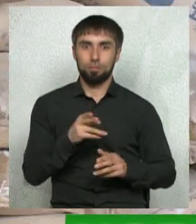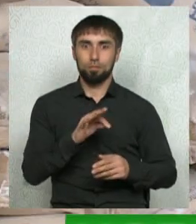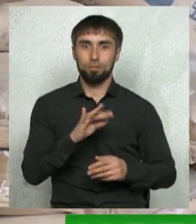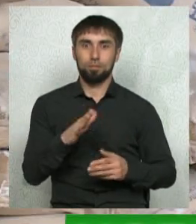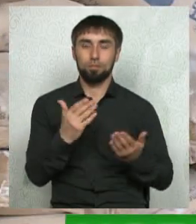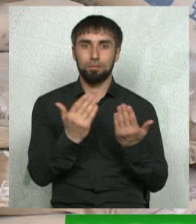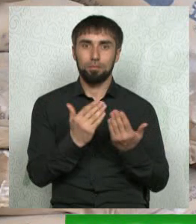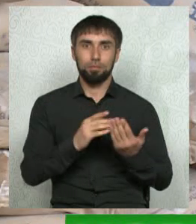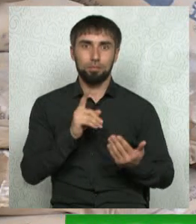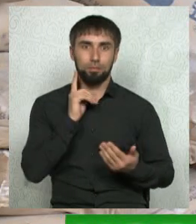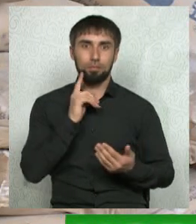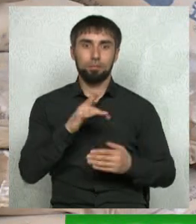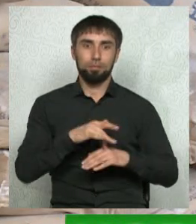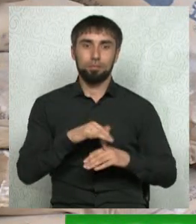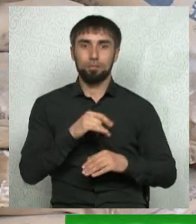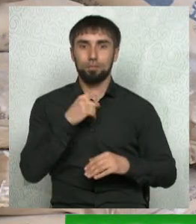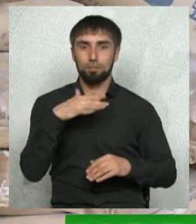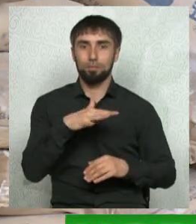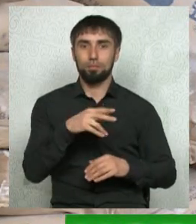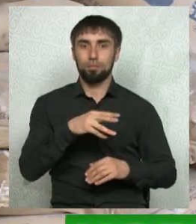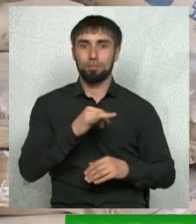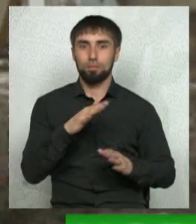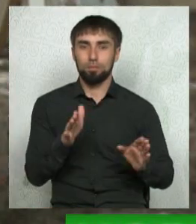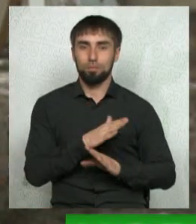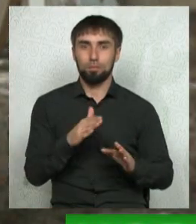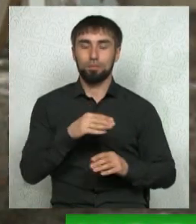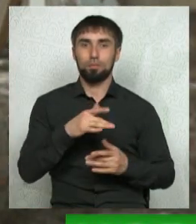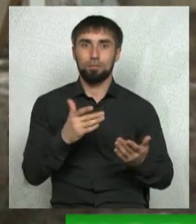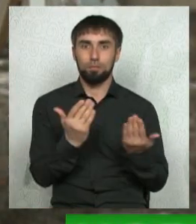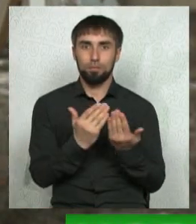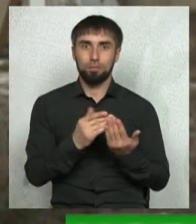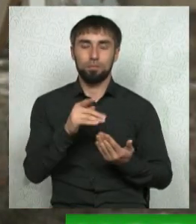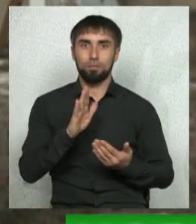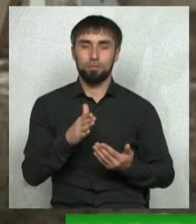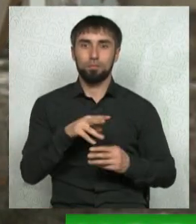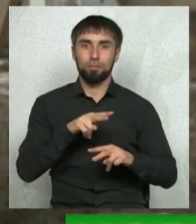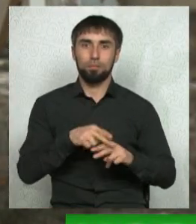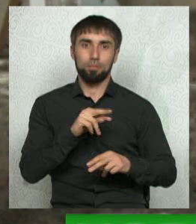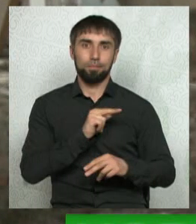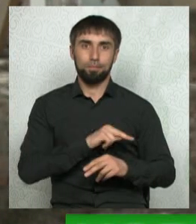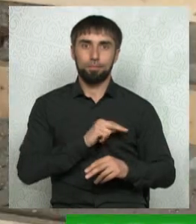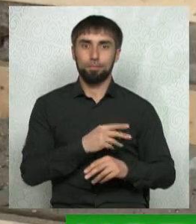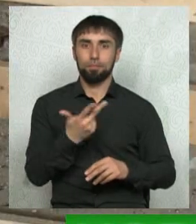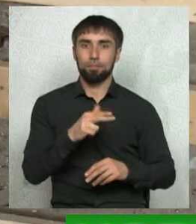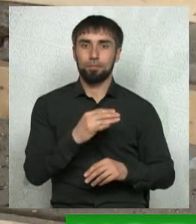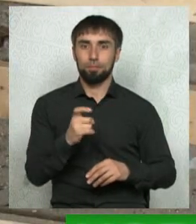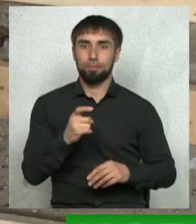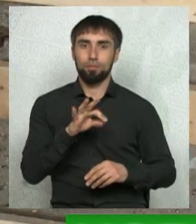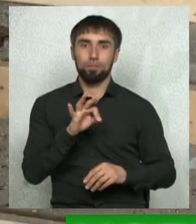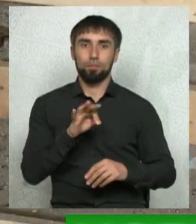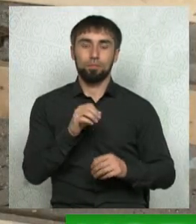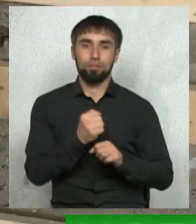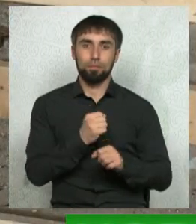коллективы театра юного зрителя и русского музыкально-драматического театра. Здесь отведут место и для работы 3 цехов по